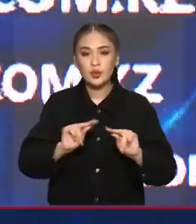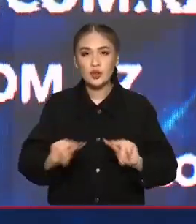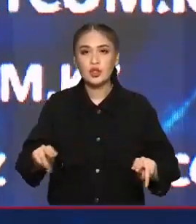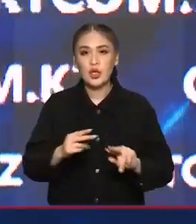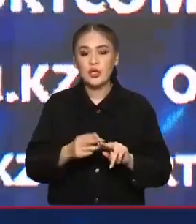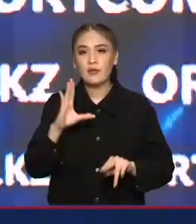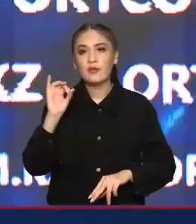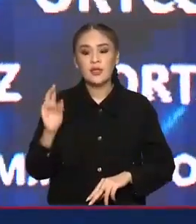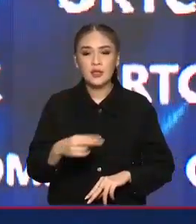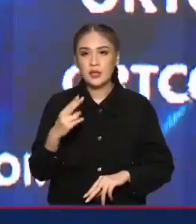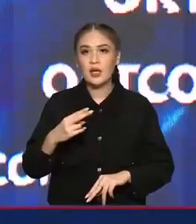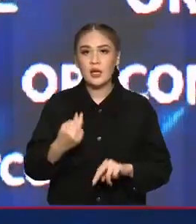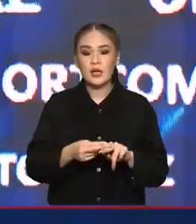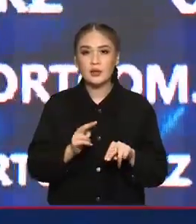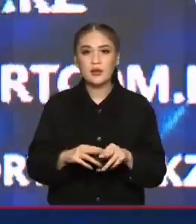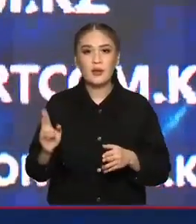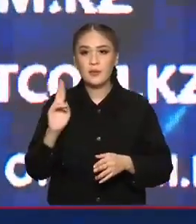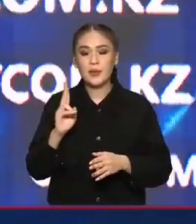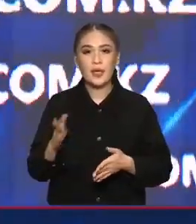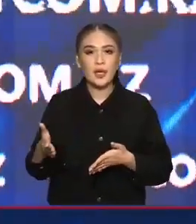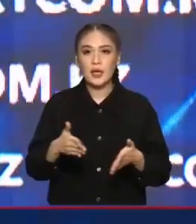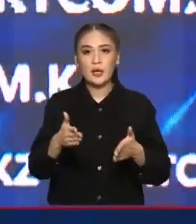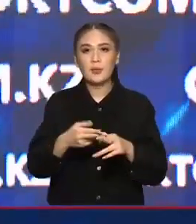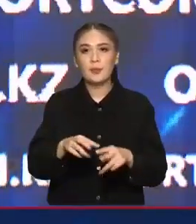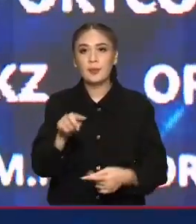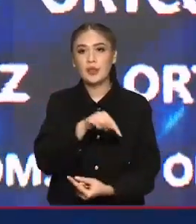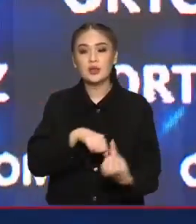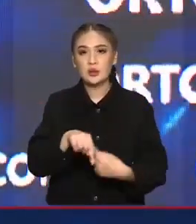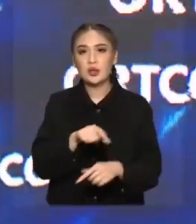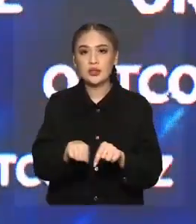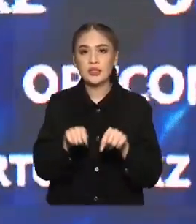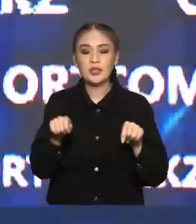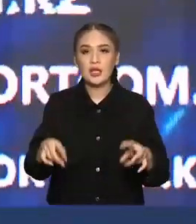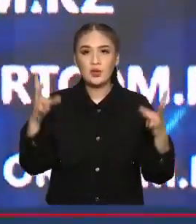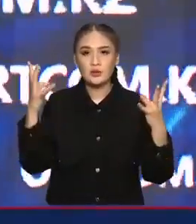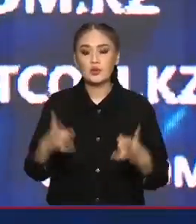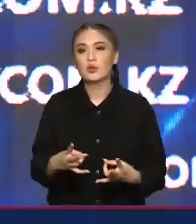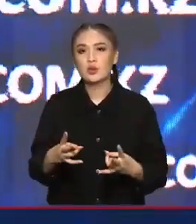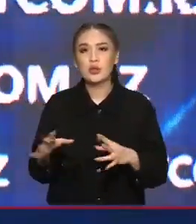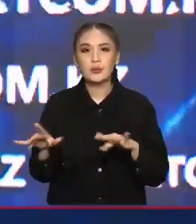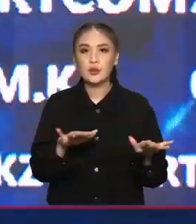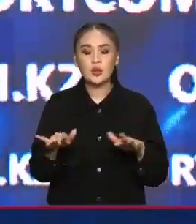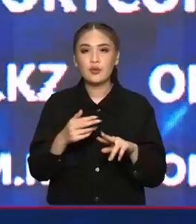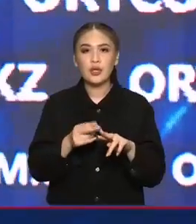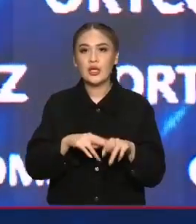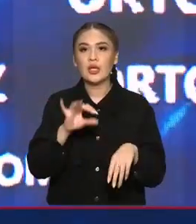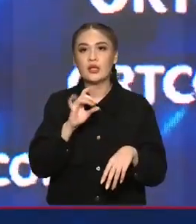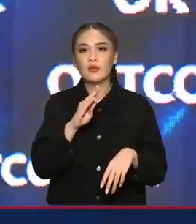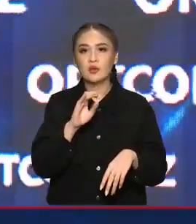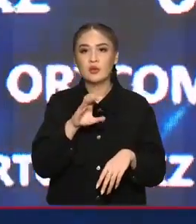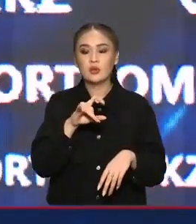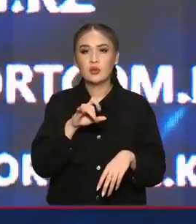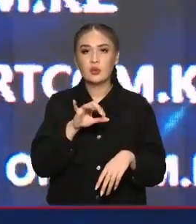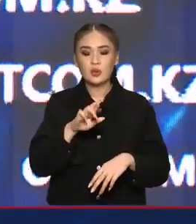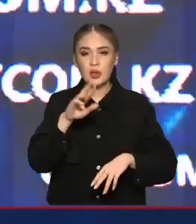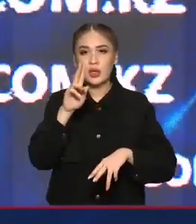гидов к этому бизнесу, созданию необходимых условий, инфраструктуры,